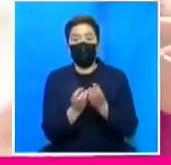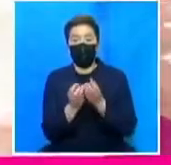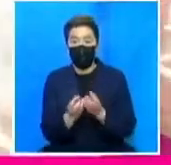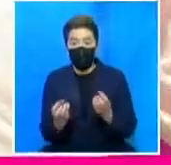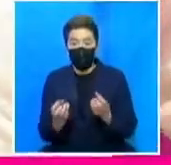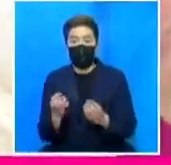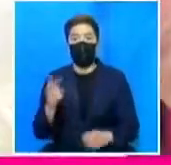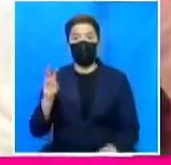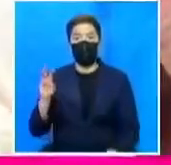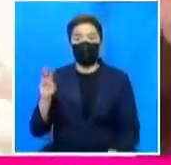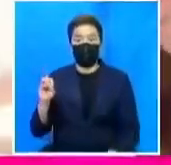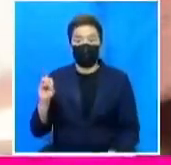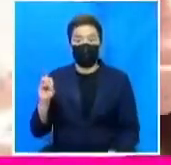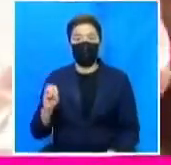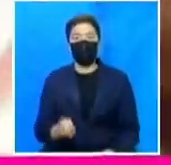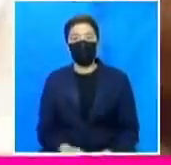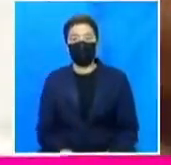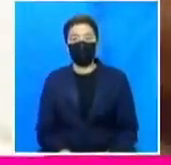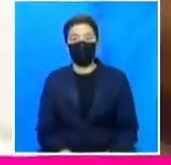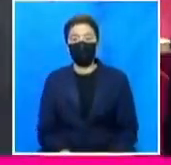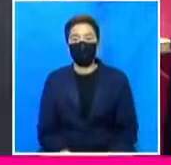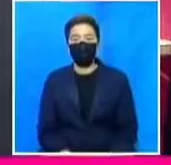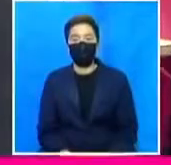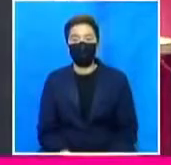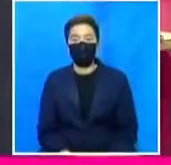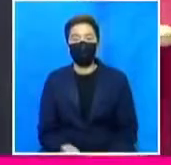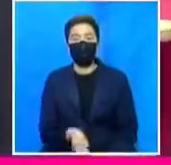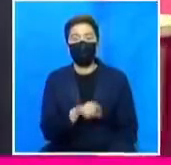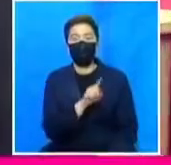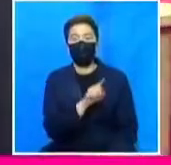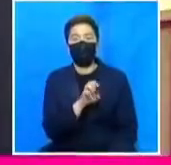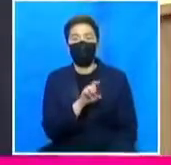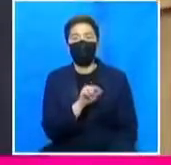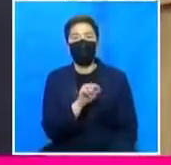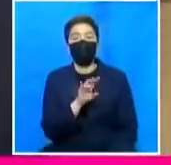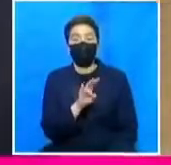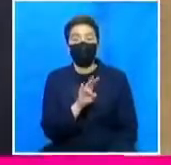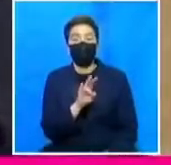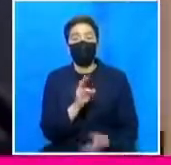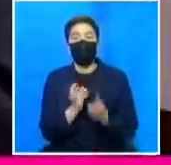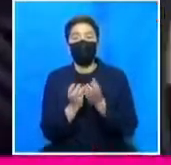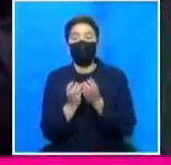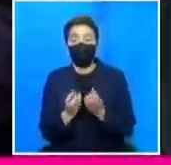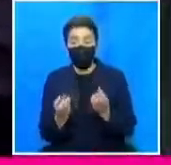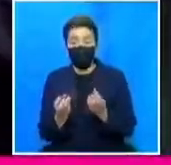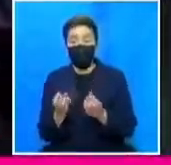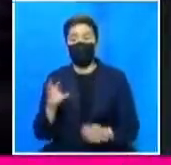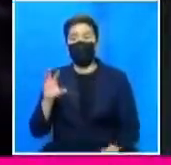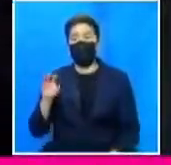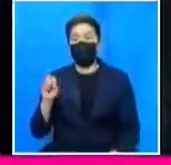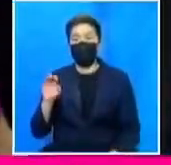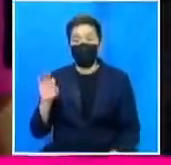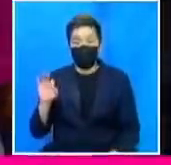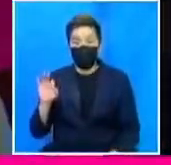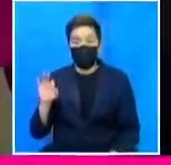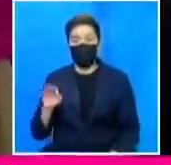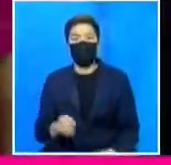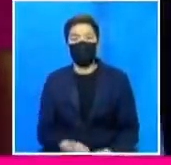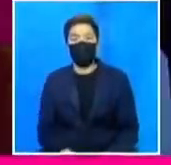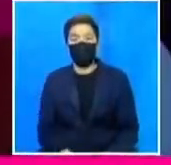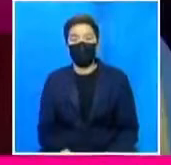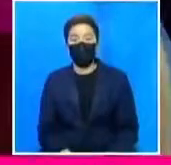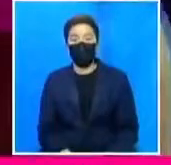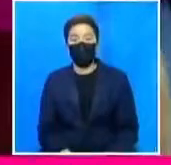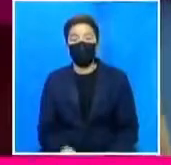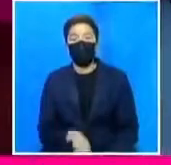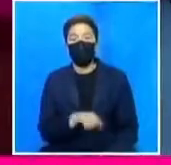น60ลูกงวดที่127จำนวน59ลูก